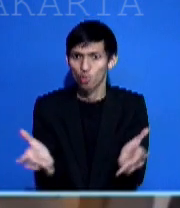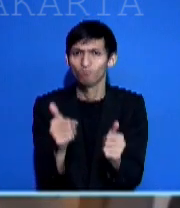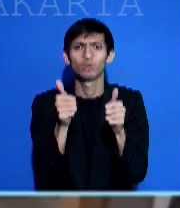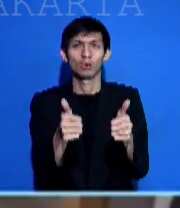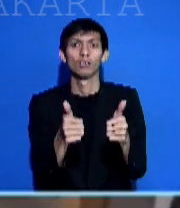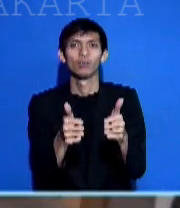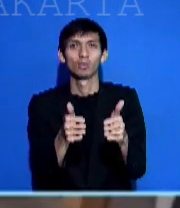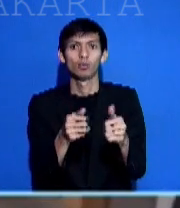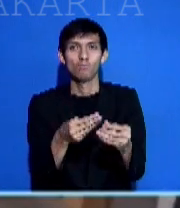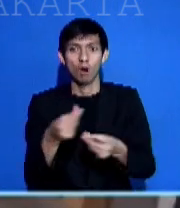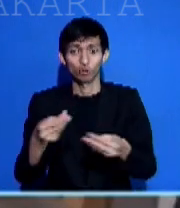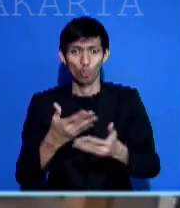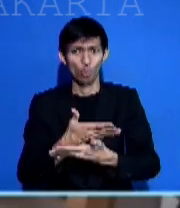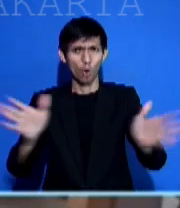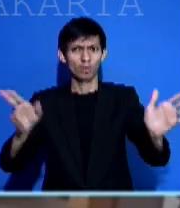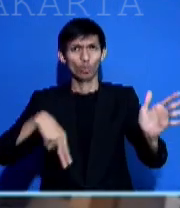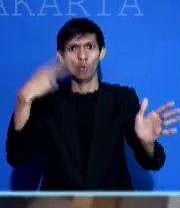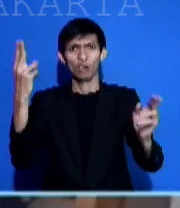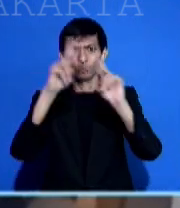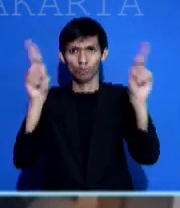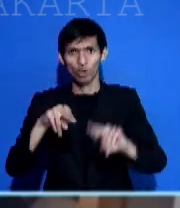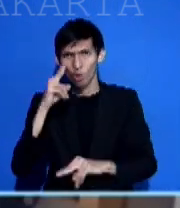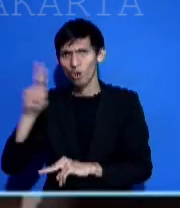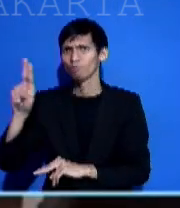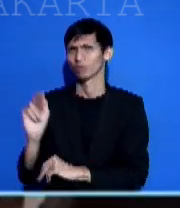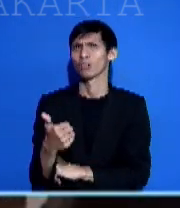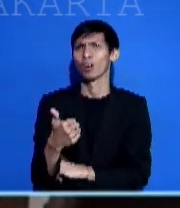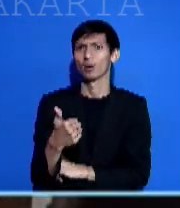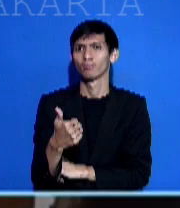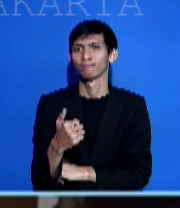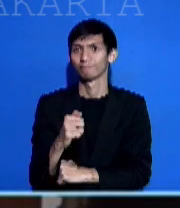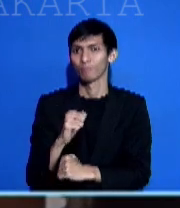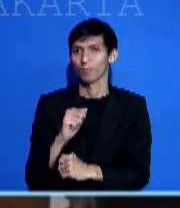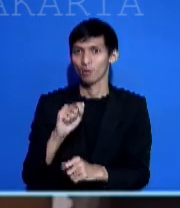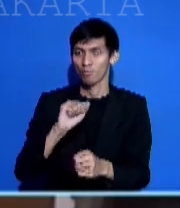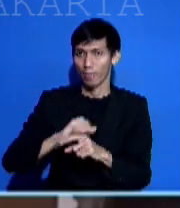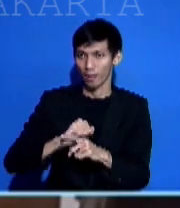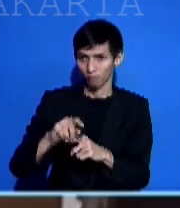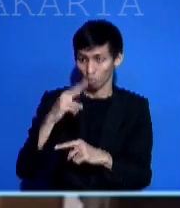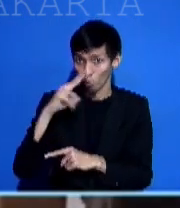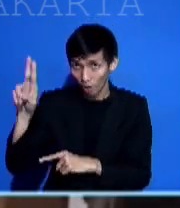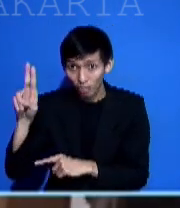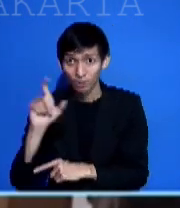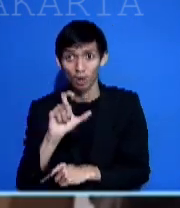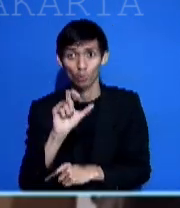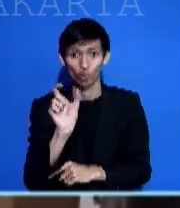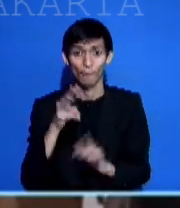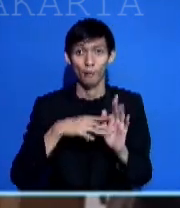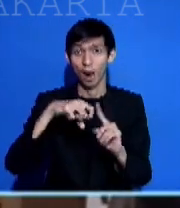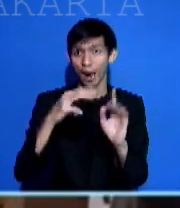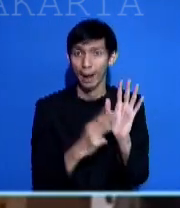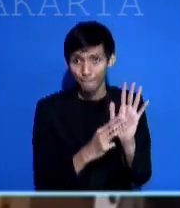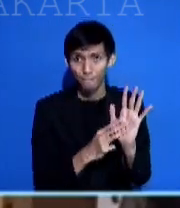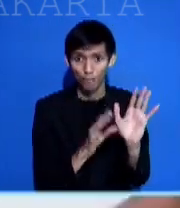pangsa pasarnya hingga ke tingkat internasional. Pelatihan ekspor ini diikuti pelaku UMKM yang bergerak di sejumlah